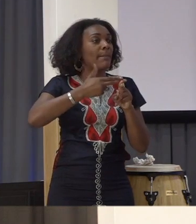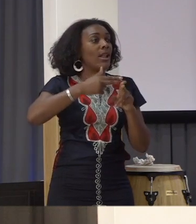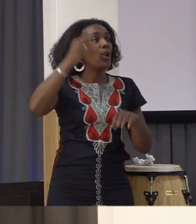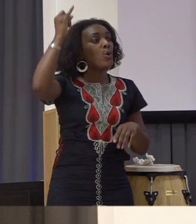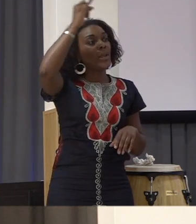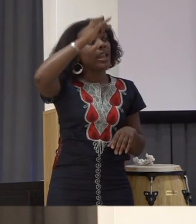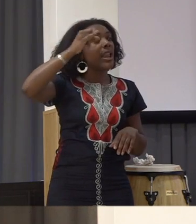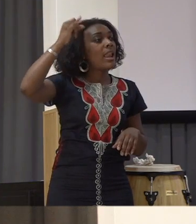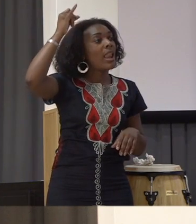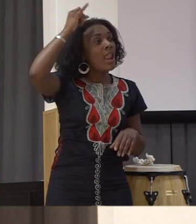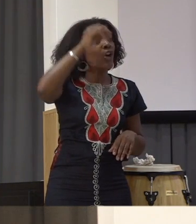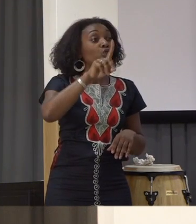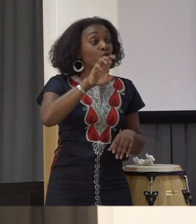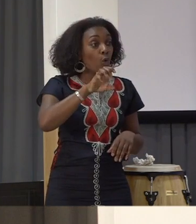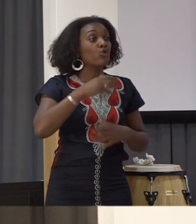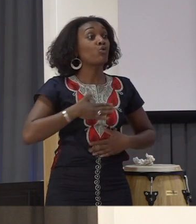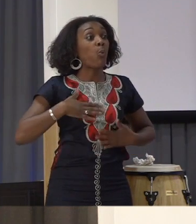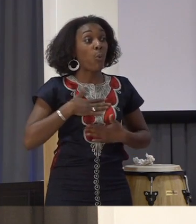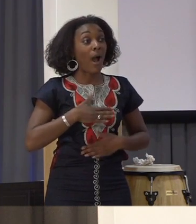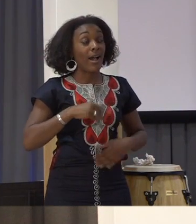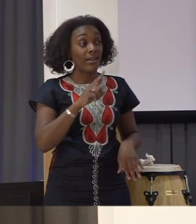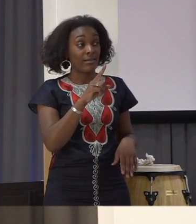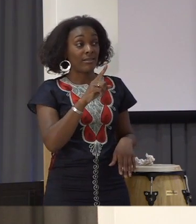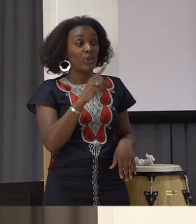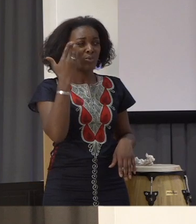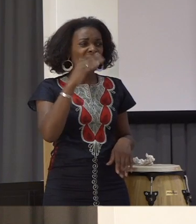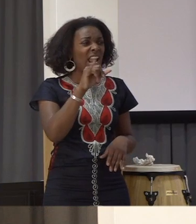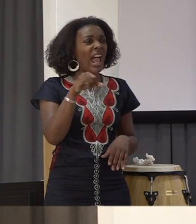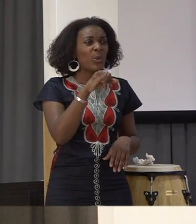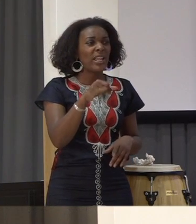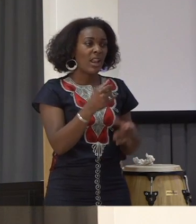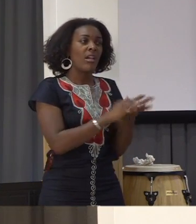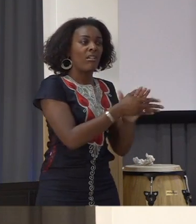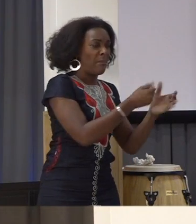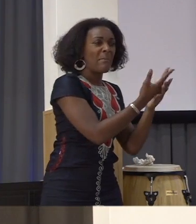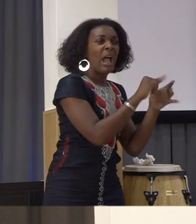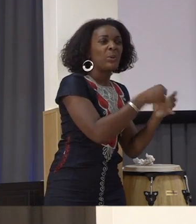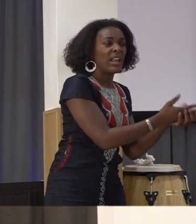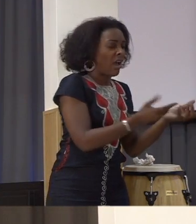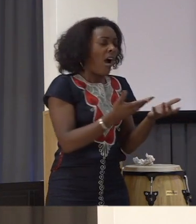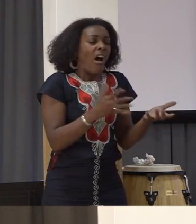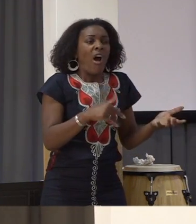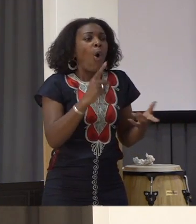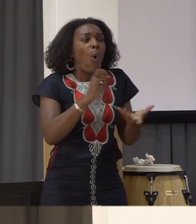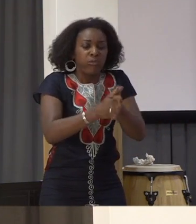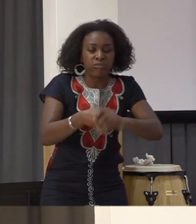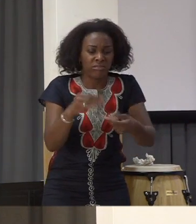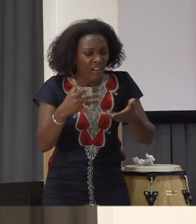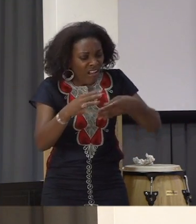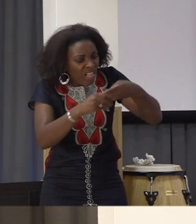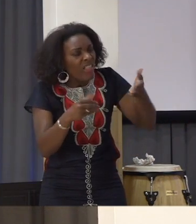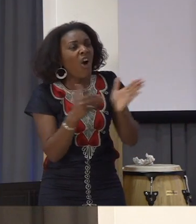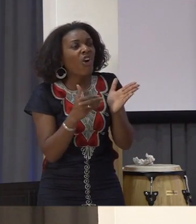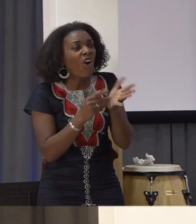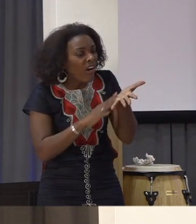l'huile. L'huile, c'est hydrophobe. Vous mettez votre main dans l'huile, vous la mettez sous l'eau, l'huile, elle reste. Le Saint-Esprit, c'est pareil. Tu ne